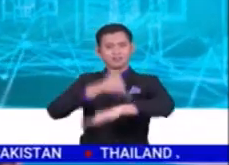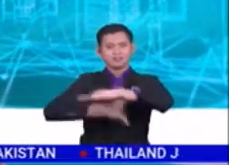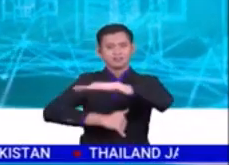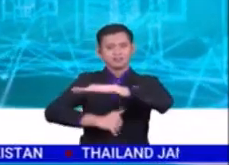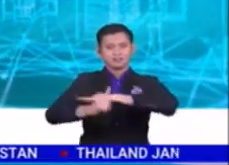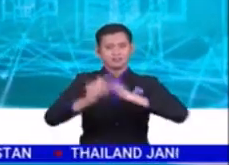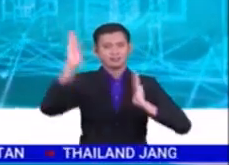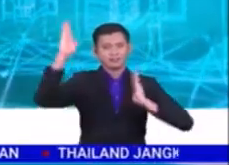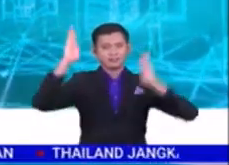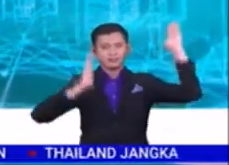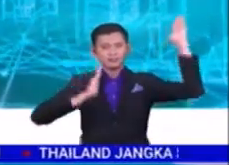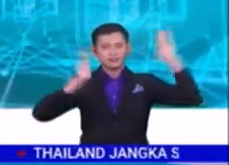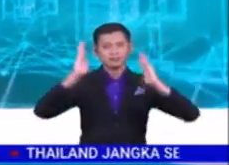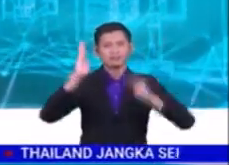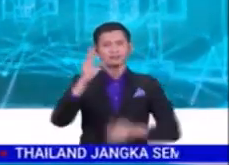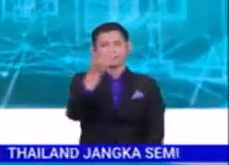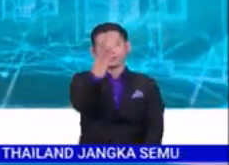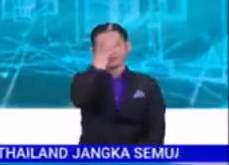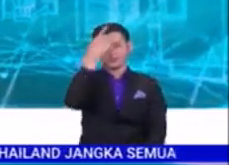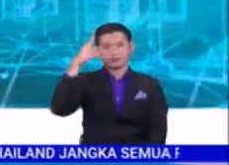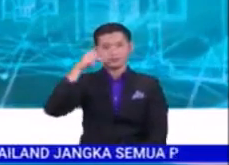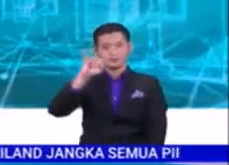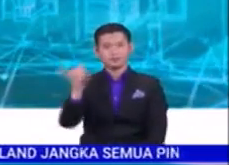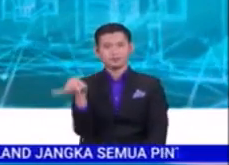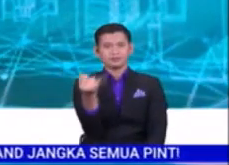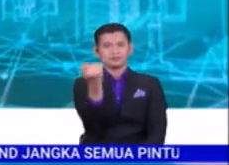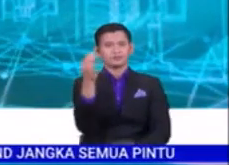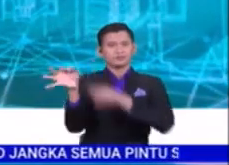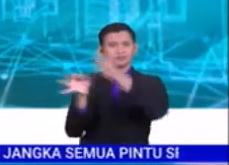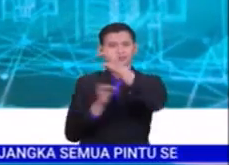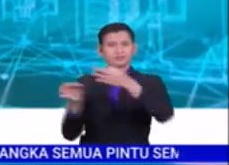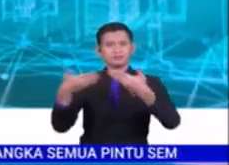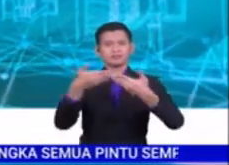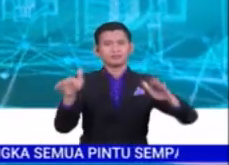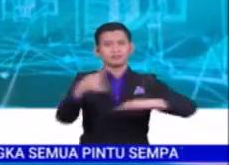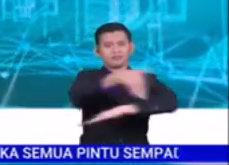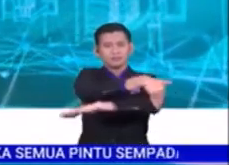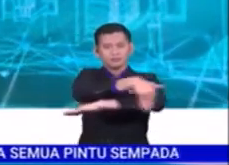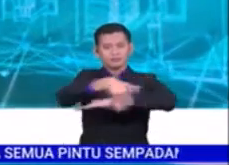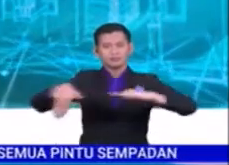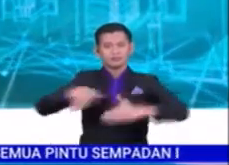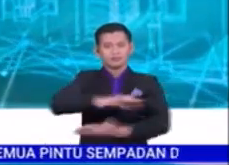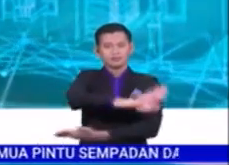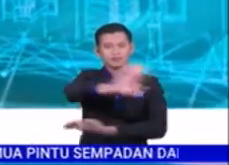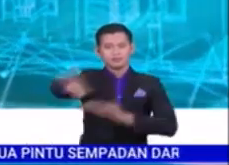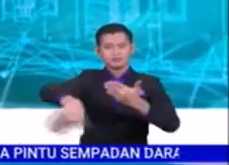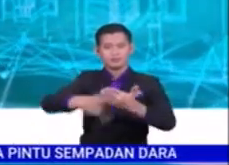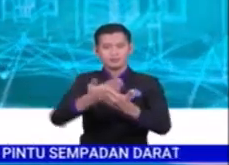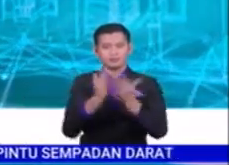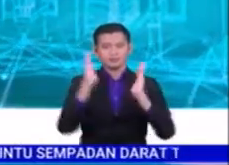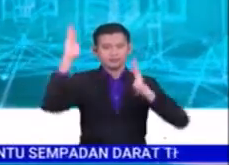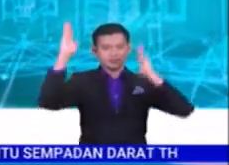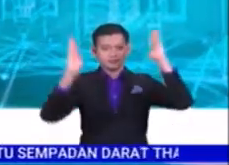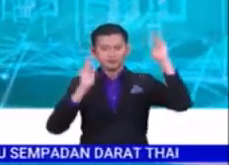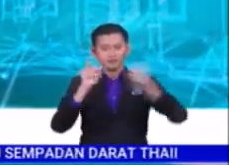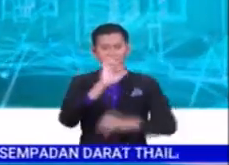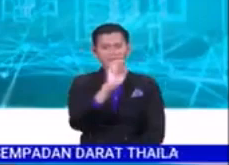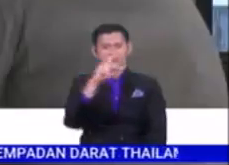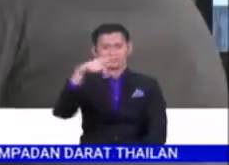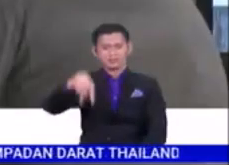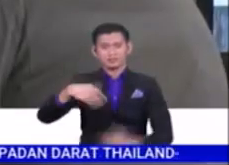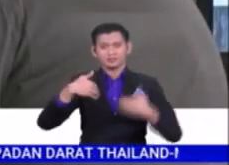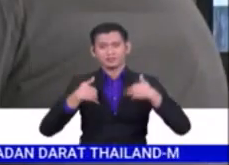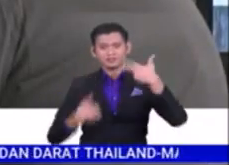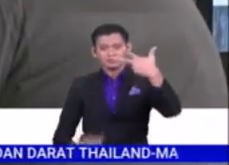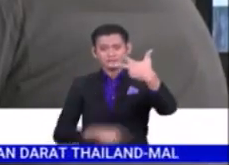ini. Menterinya Khairi Jamaluddin berkata ia susulan pembukaan semula sempadan di seluruh negara. Protokol tersebut merangkumi